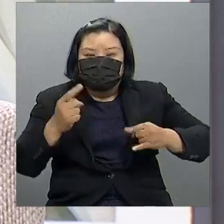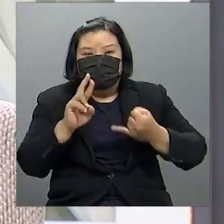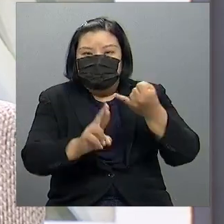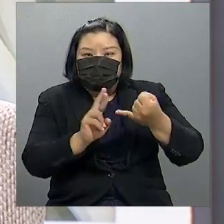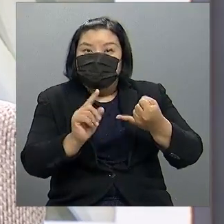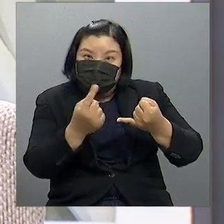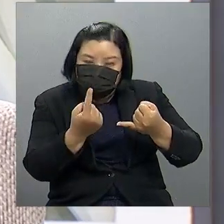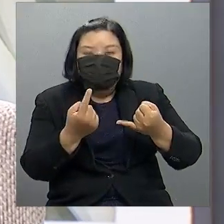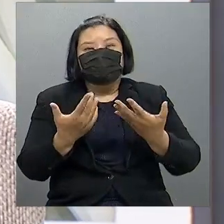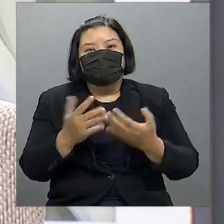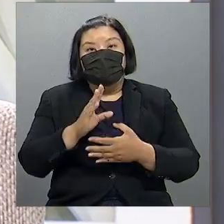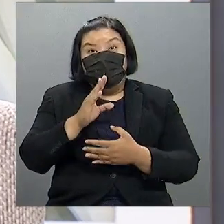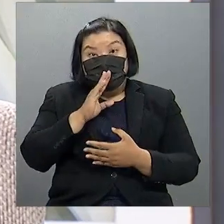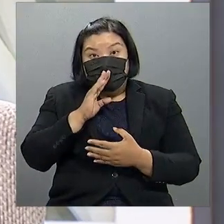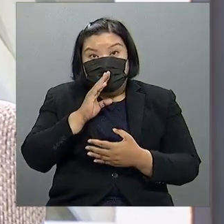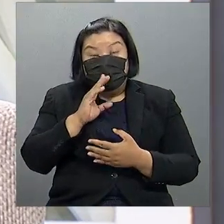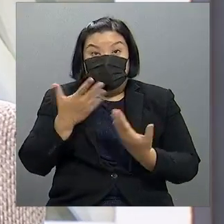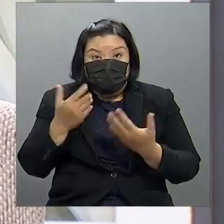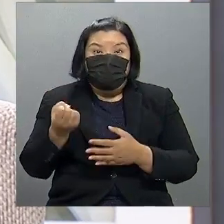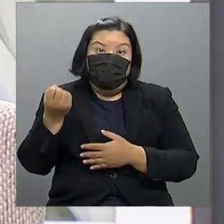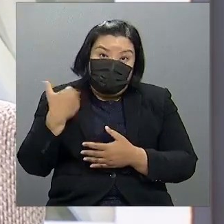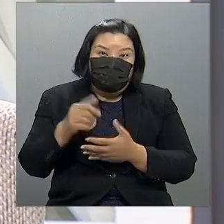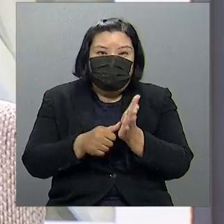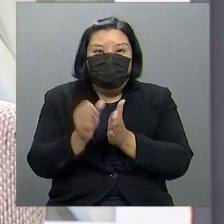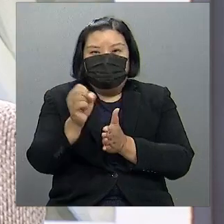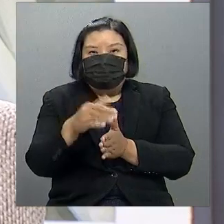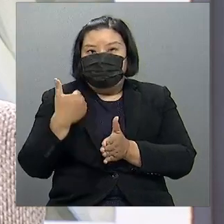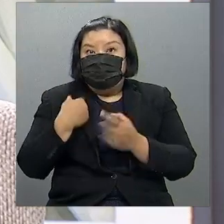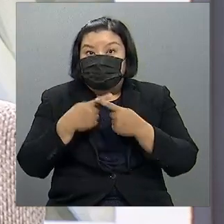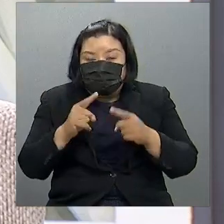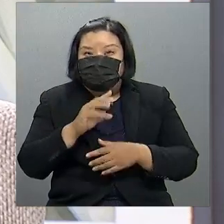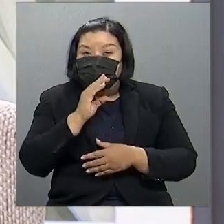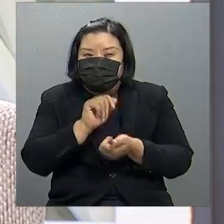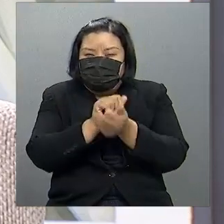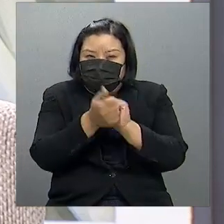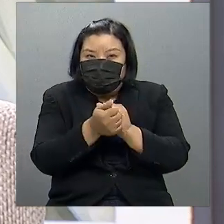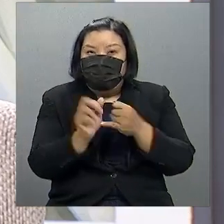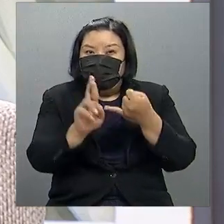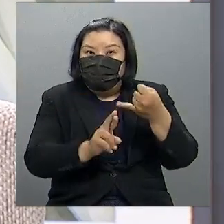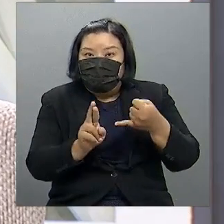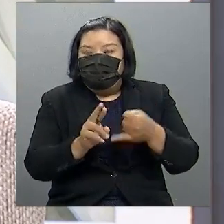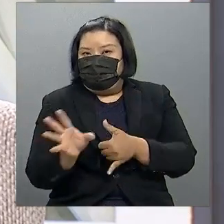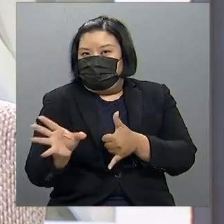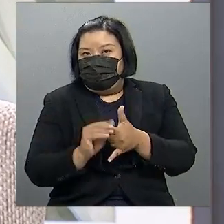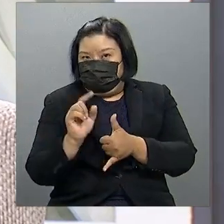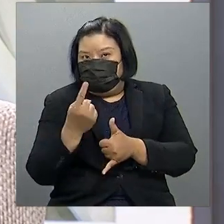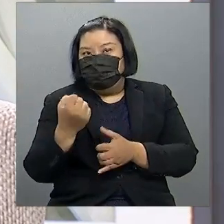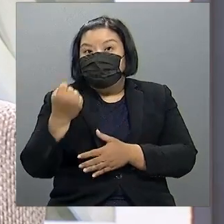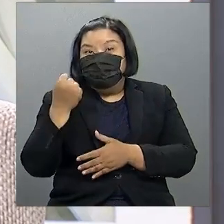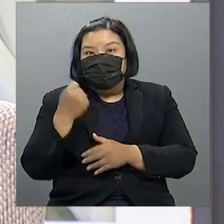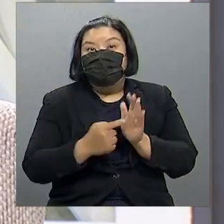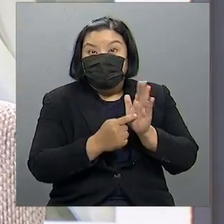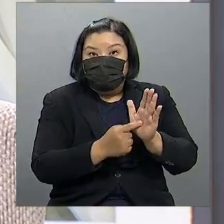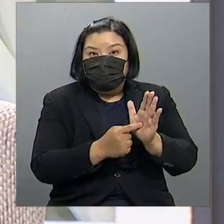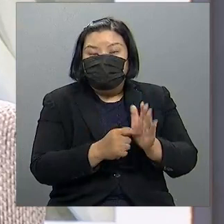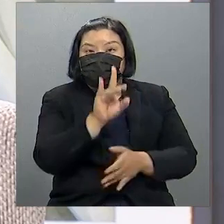อนแอลงก็จะหายไปแต่ถ้าเปลี่ยนแล้วมีความแข็งแรงมากยิ่งขึ้นเช่นอาจจะถ่ายทอดได้จากสัตว์สู่คนหรือว่าจาก